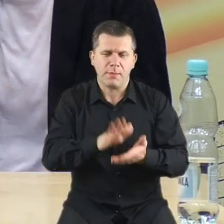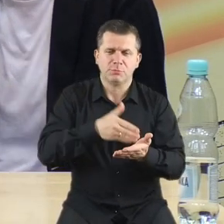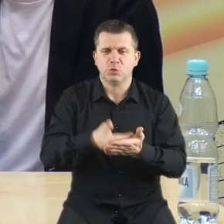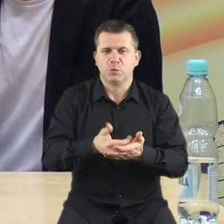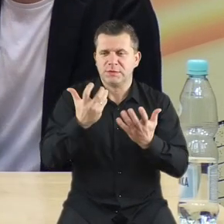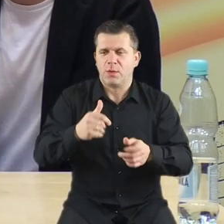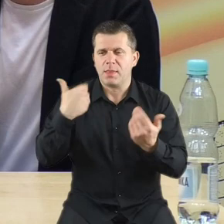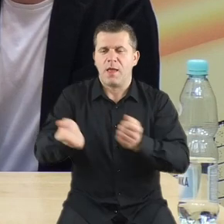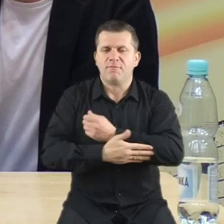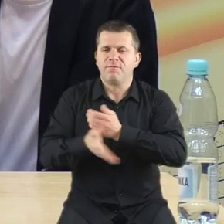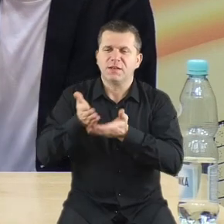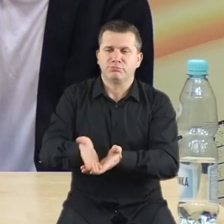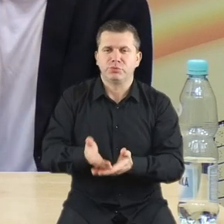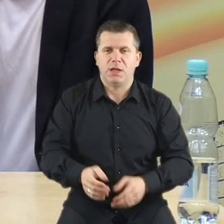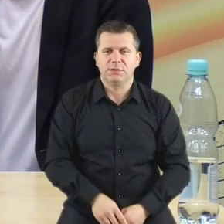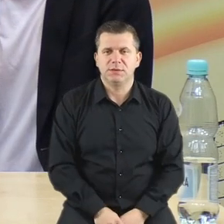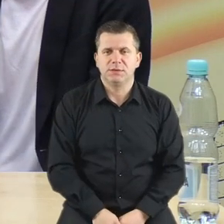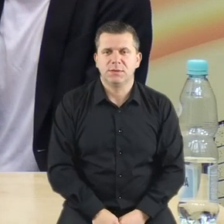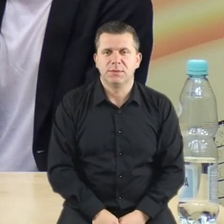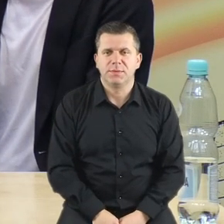po prostu. A